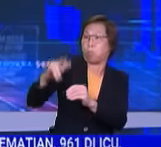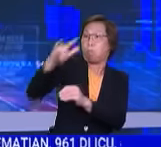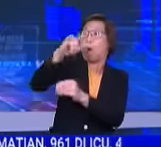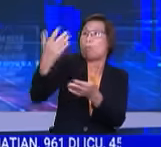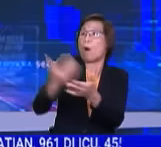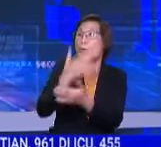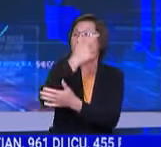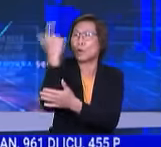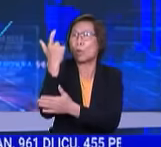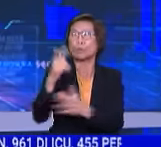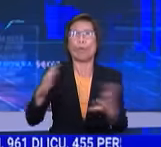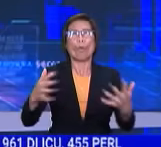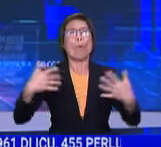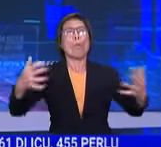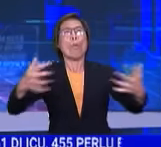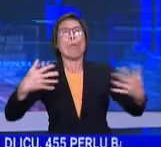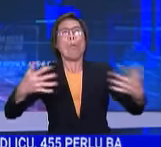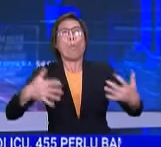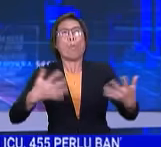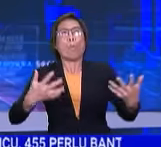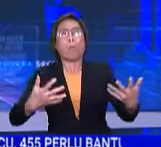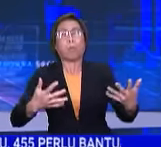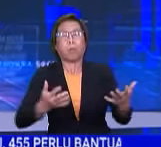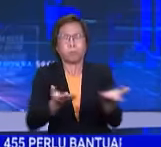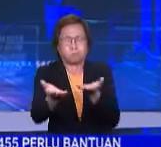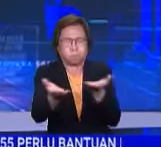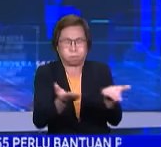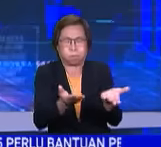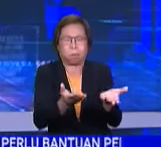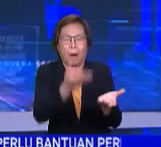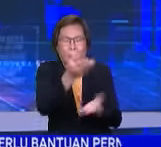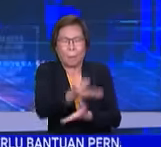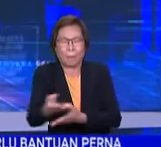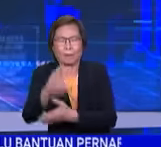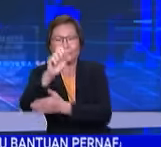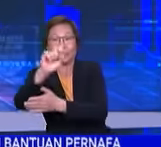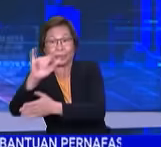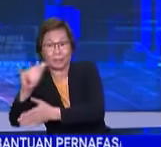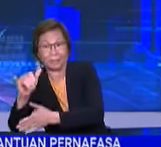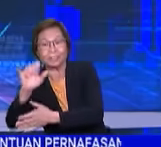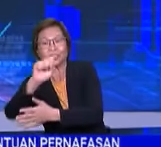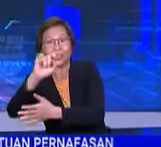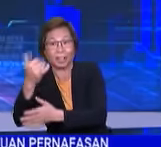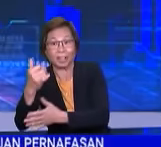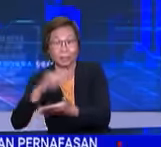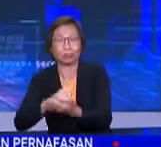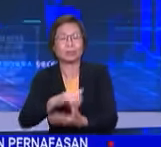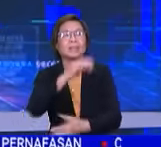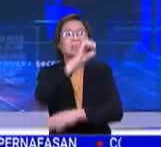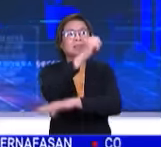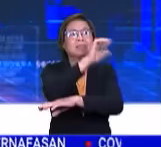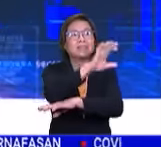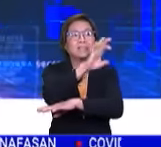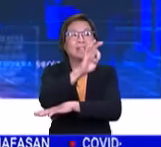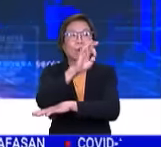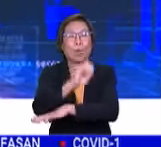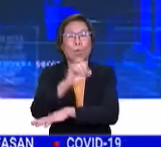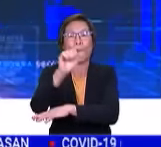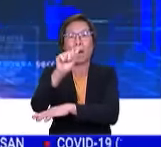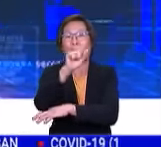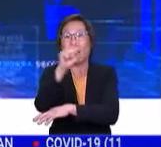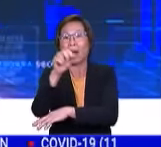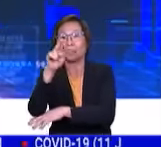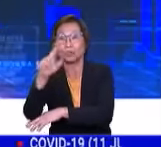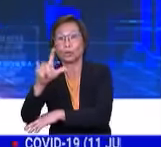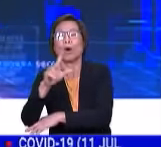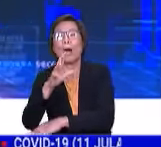berikutan kesan permintaan tinggi terhadap perkhidmatan kargo syarikat ini. Ketua Pegawai Eksekutifnya Azrul Hisham Abdul